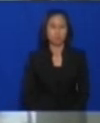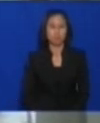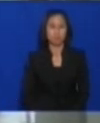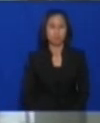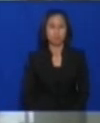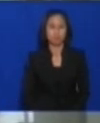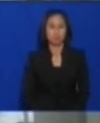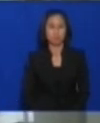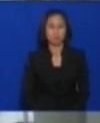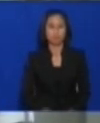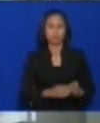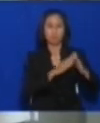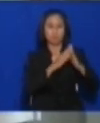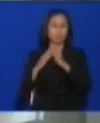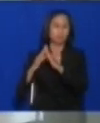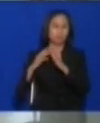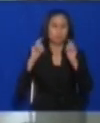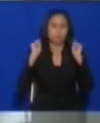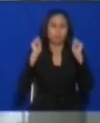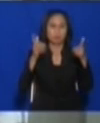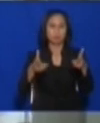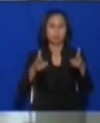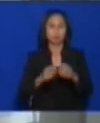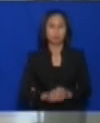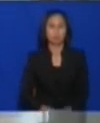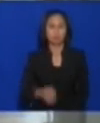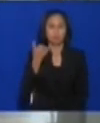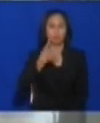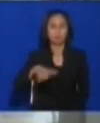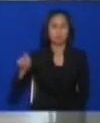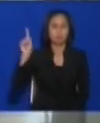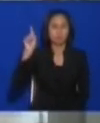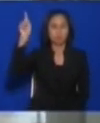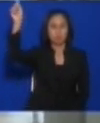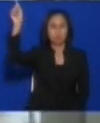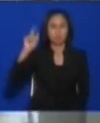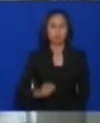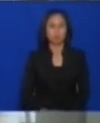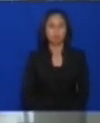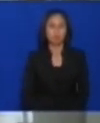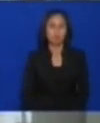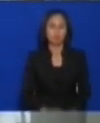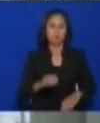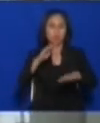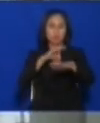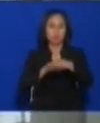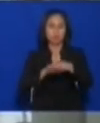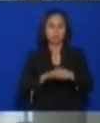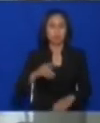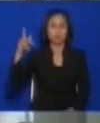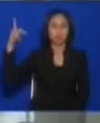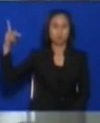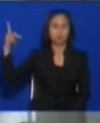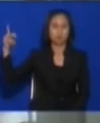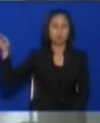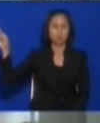unggul dan sejahtera melalui pembangunan berbasis kreativitas dan inovasi dengan menerapkan reformasi birokrasi